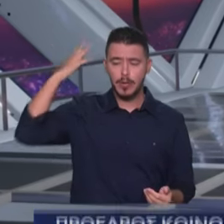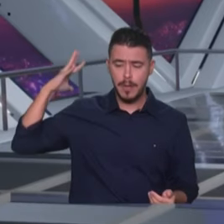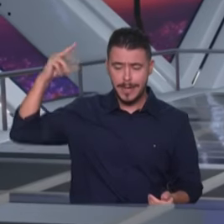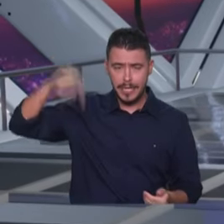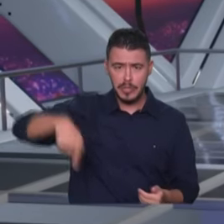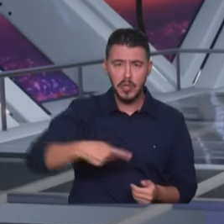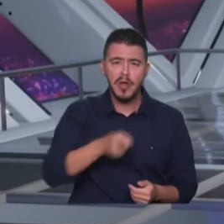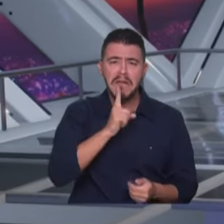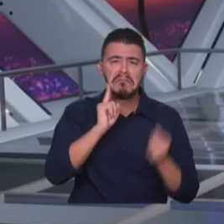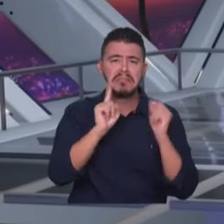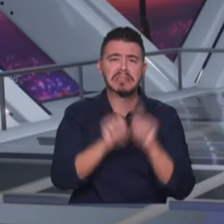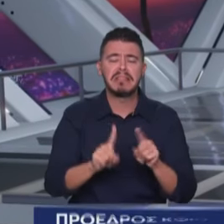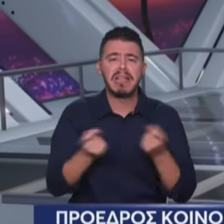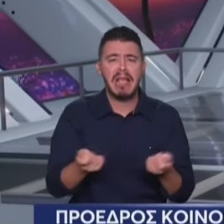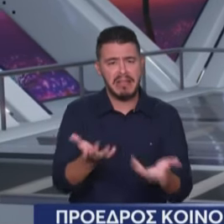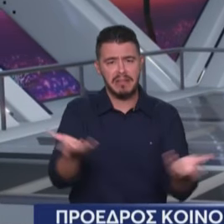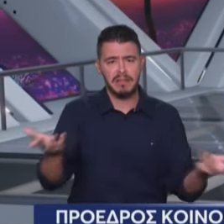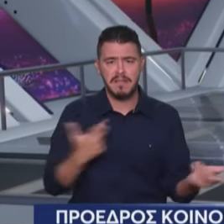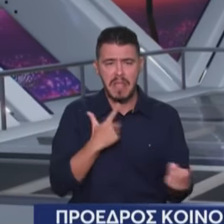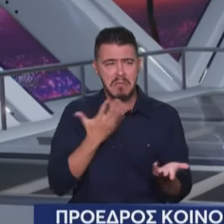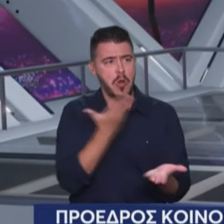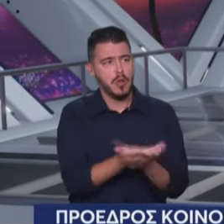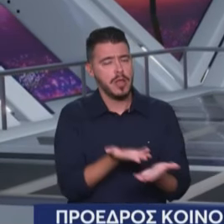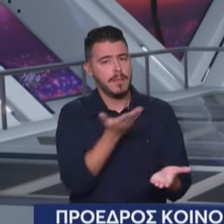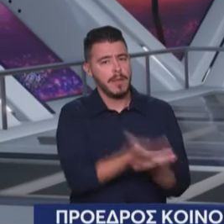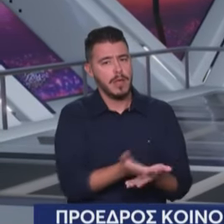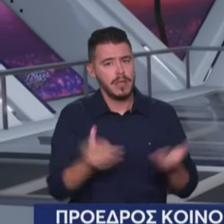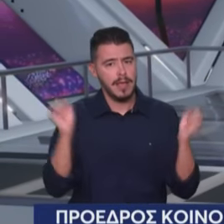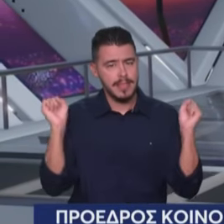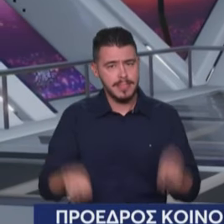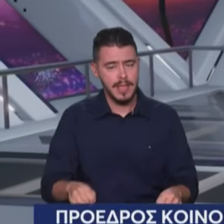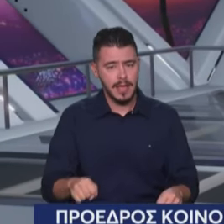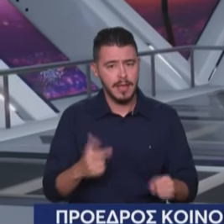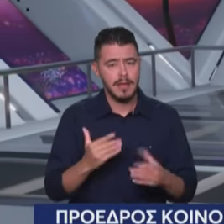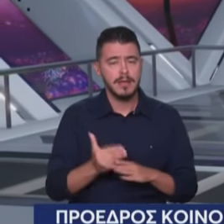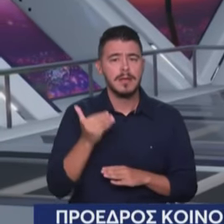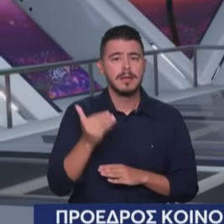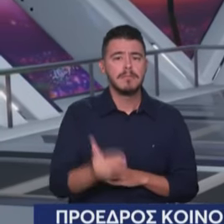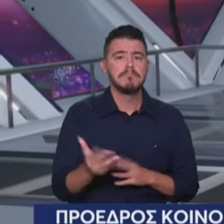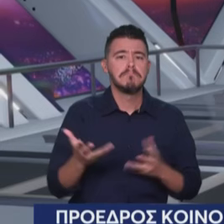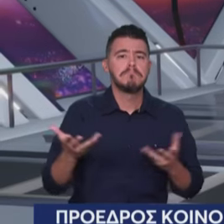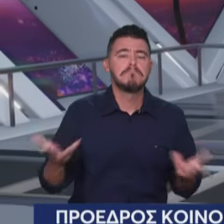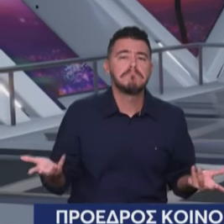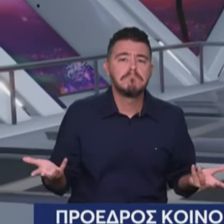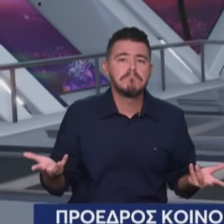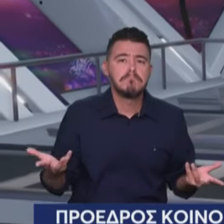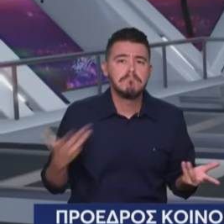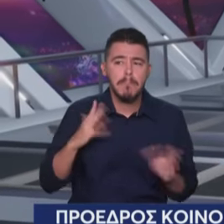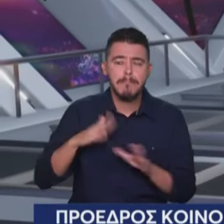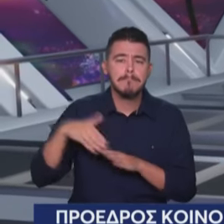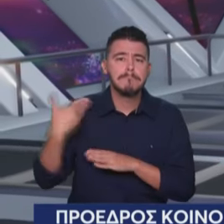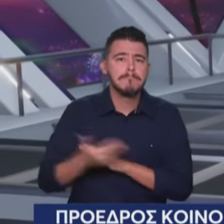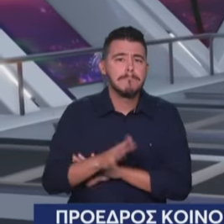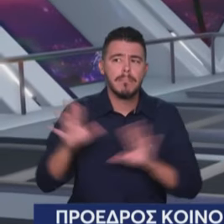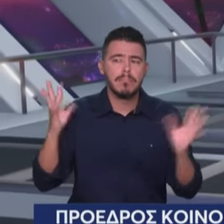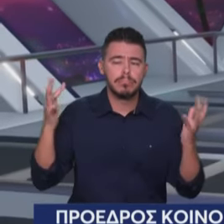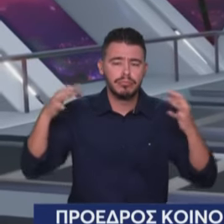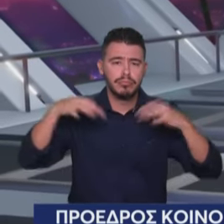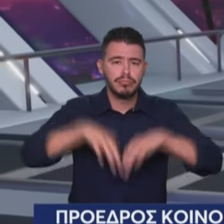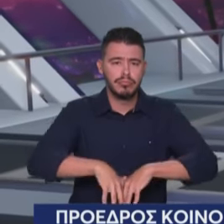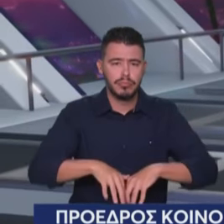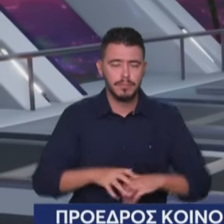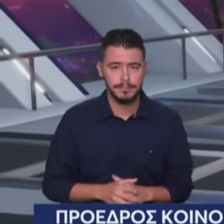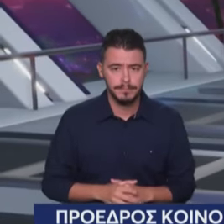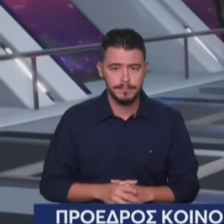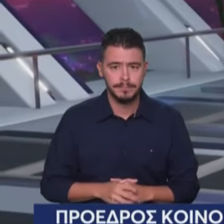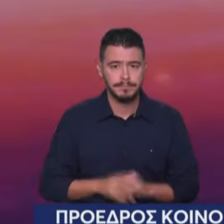κάναμε με μεγάλη ένταση. Όχι. Τα κάναμε και μετά, ό,τι είχε μείνει στο δέντρο, αποκλαδί το πρόγραμμα. Κάναμε, θέλω να θυμίσω στον κόσμο, τα κάναμε και μετά το